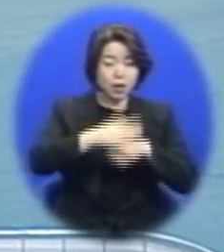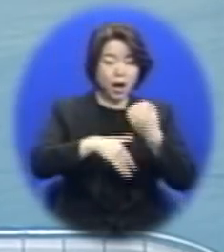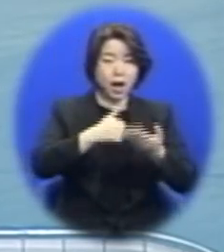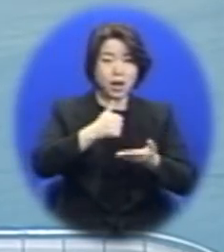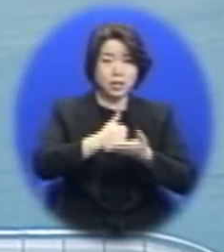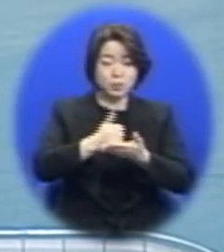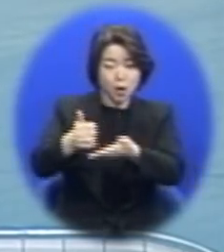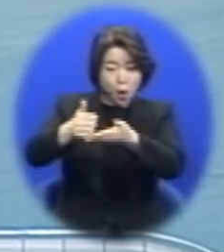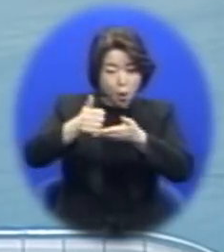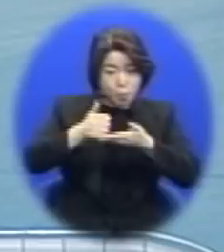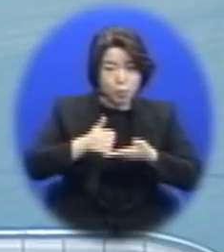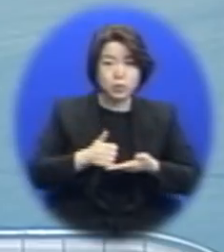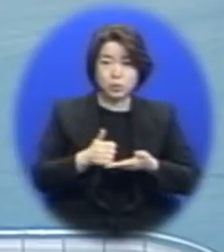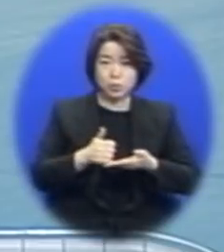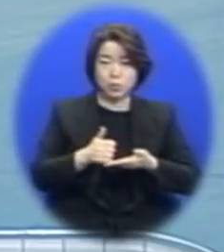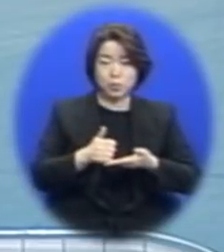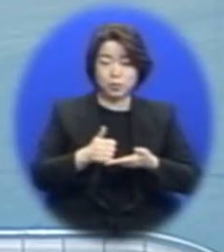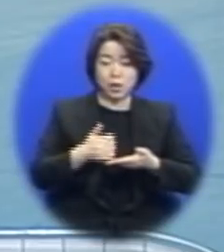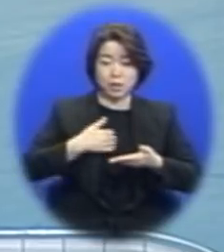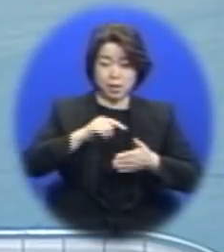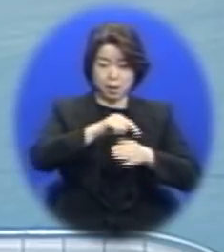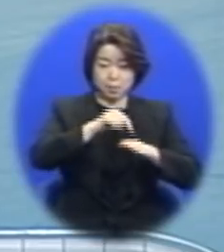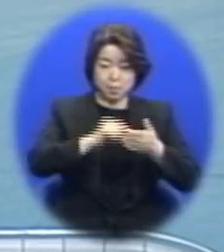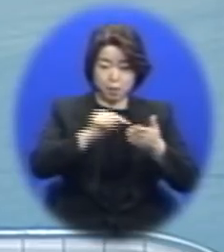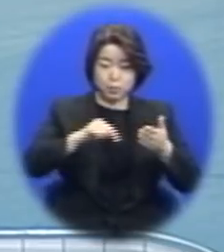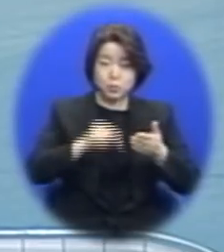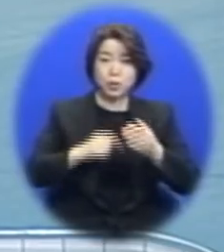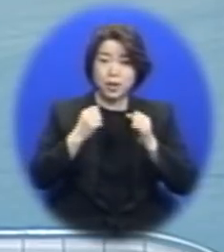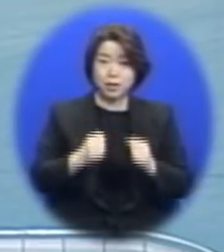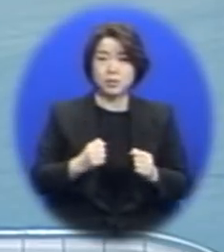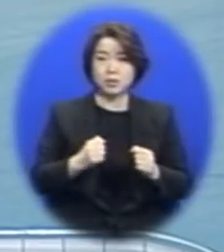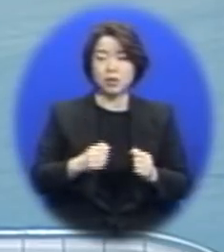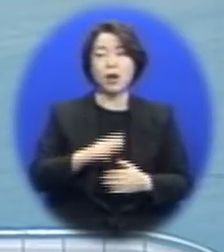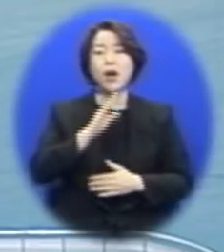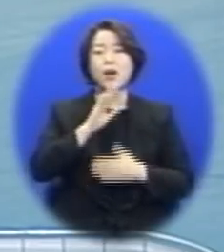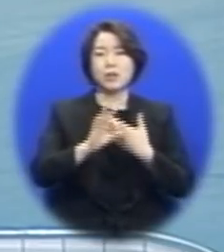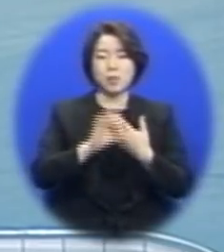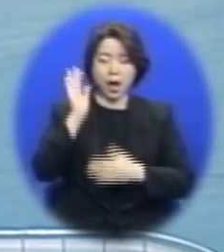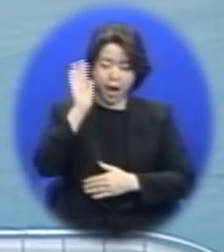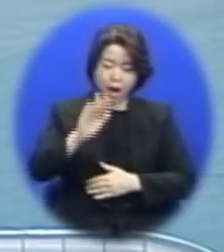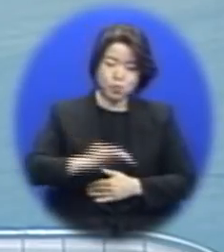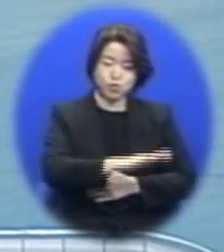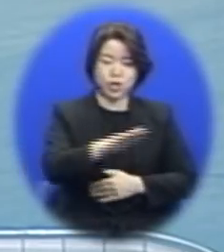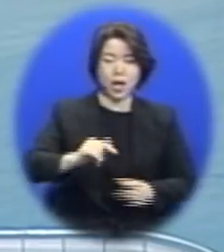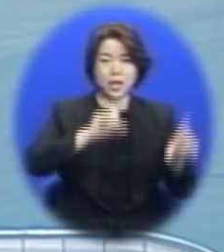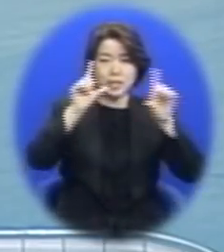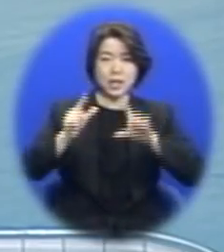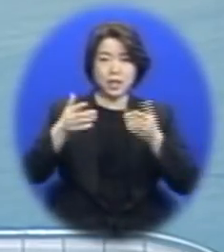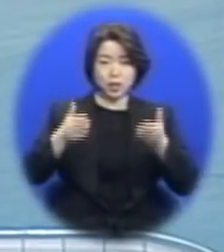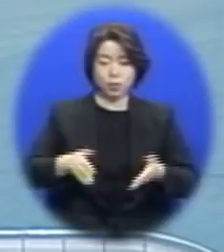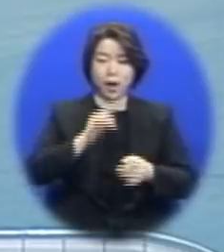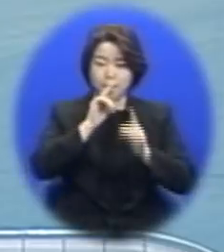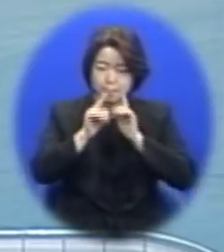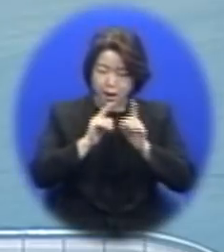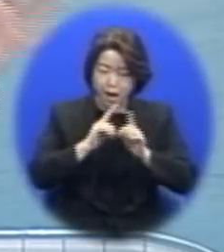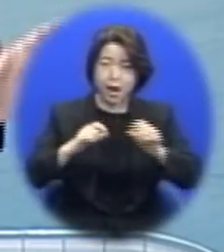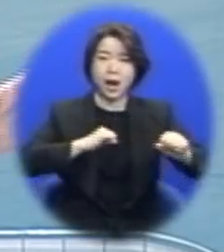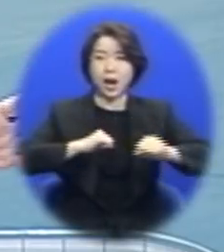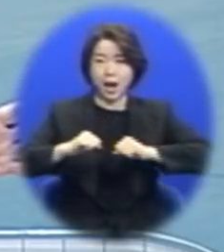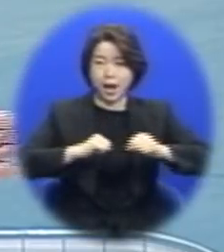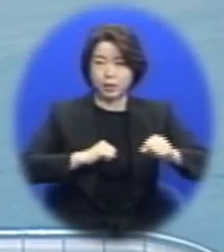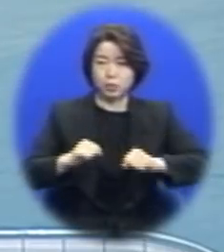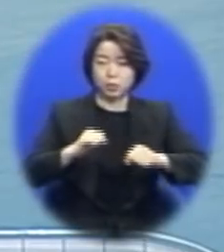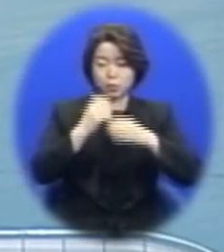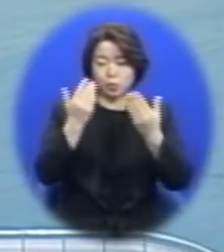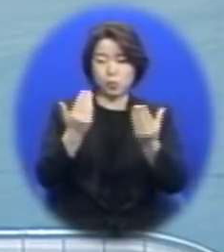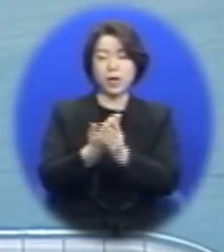내 마음 안에 계십니다. 그러면 우리가 살아가는 동안 말하는 것과 행동하는 게 완전히